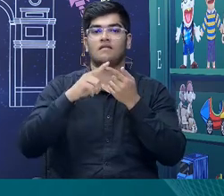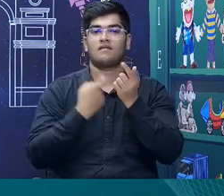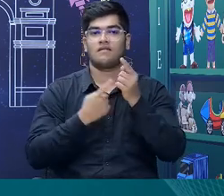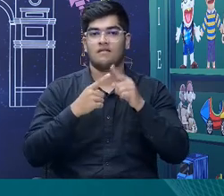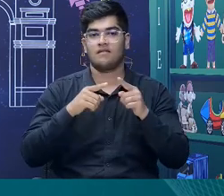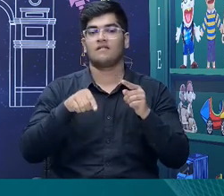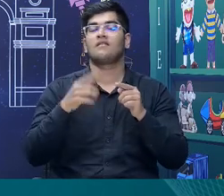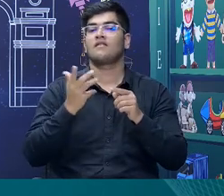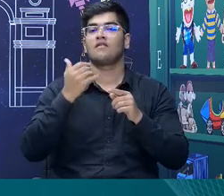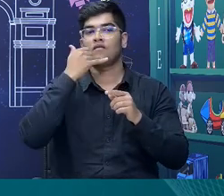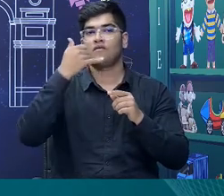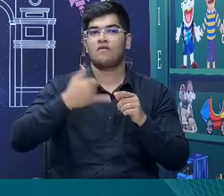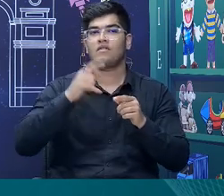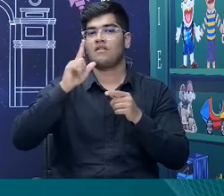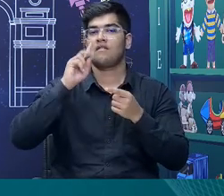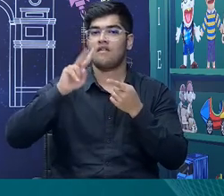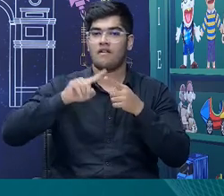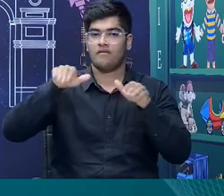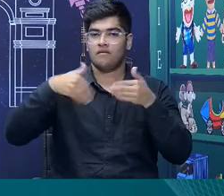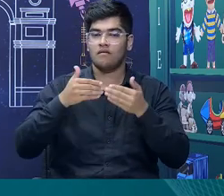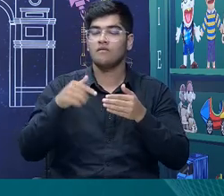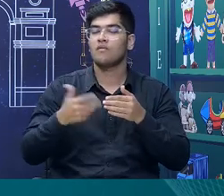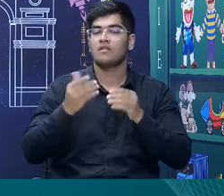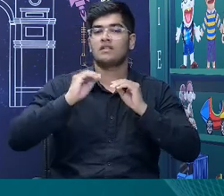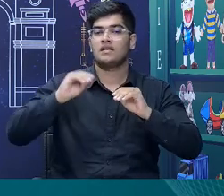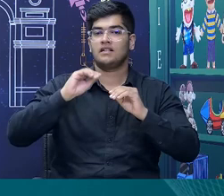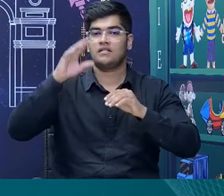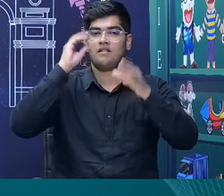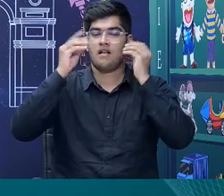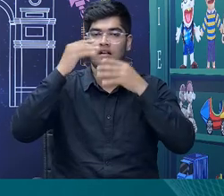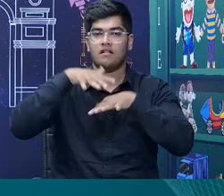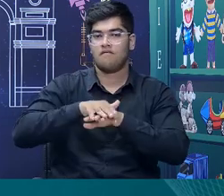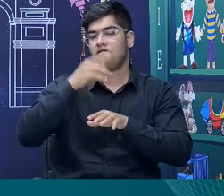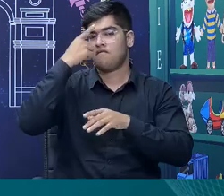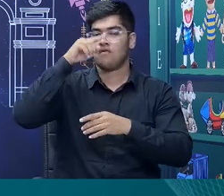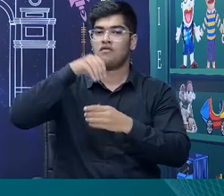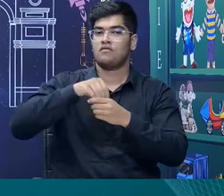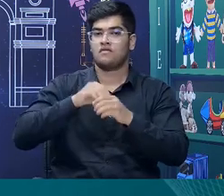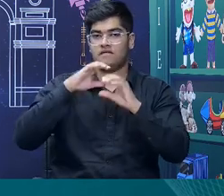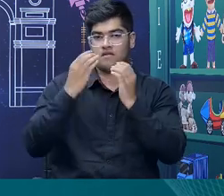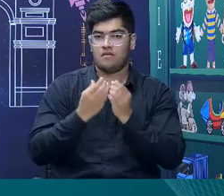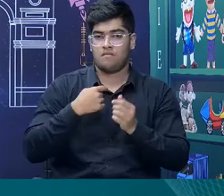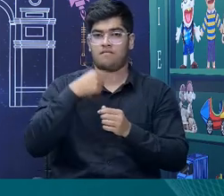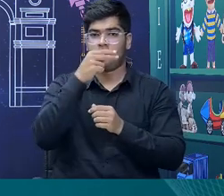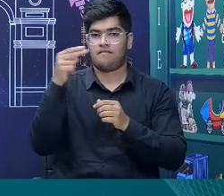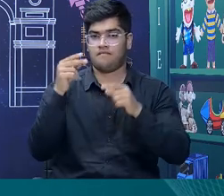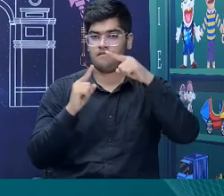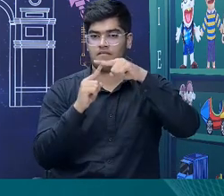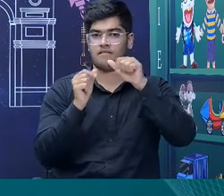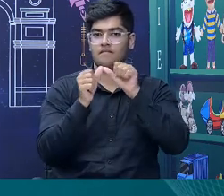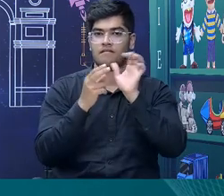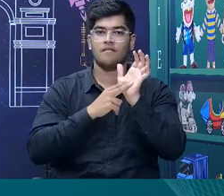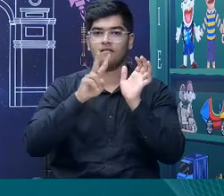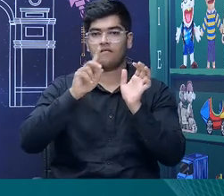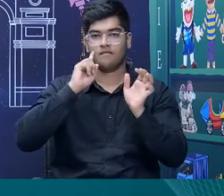इंटरएक्टिव खास कार्यक्रम में टीचिंग लर्निंग इंटुवेंशंस पर इंक्लूसिव क्लासरूम मैं हूं तन्वी खुराना इस कार्यक्रम को